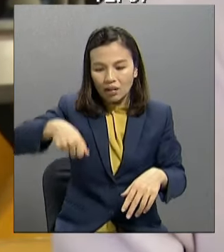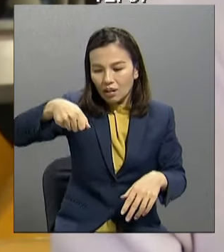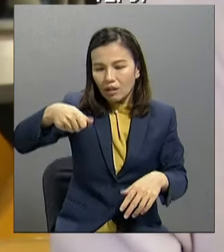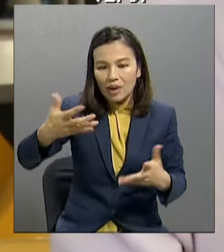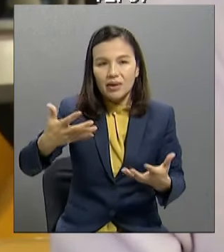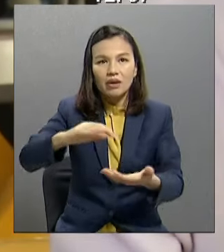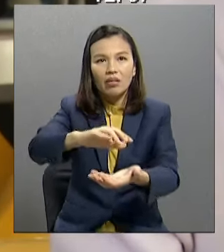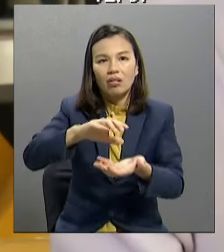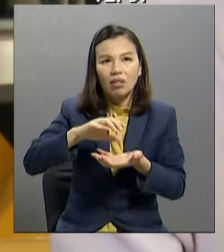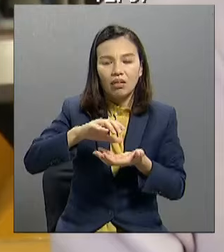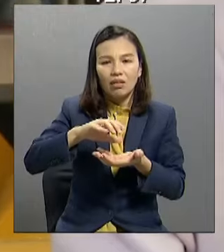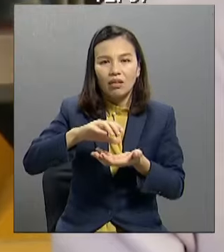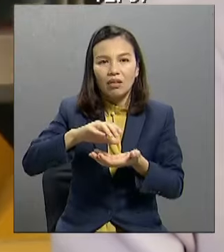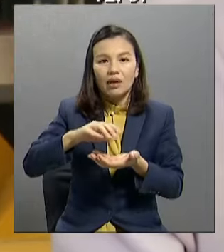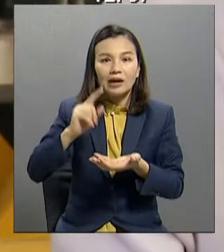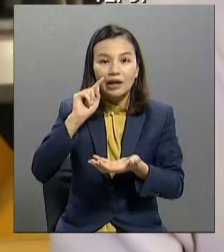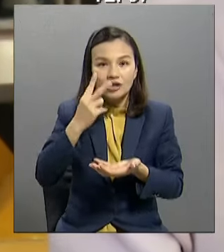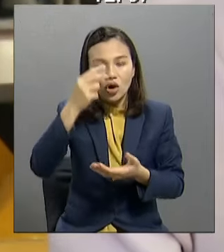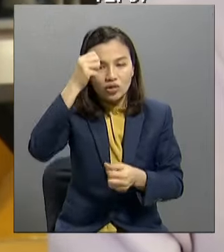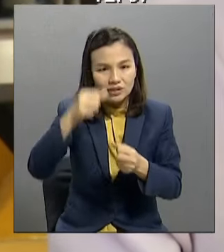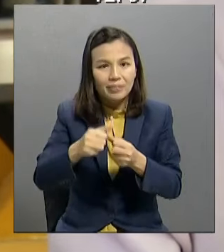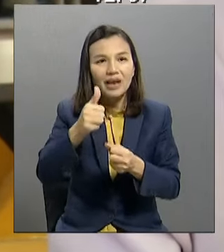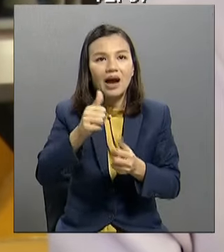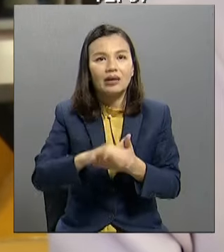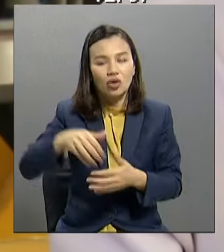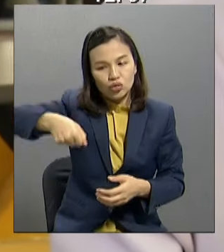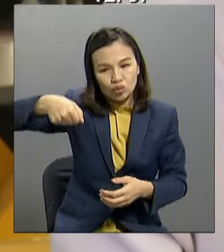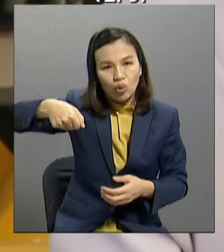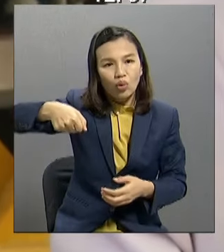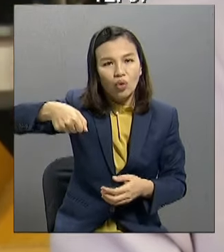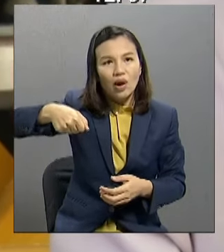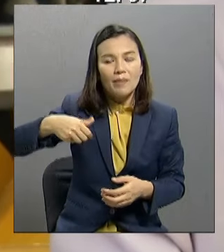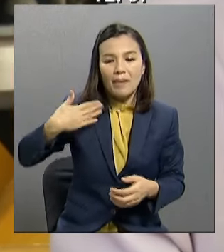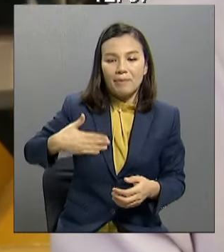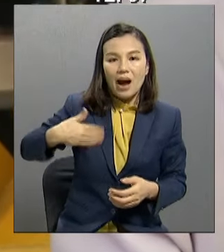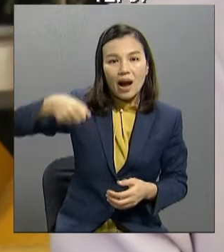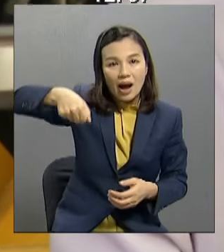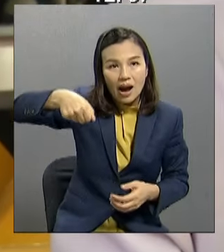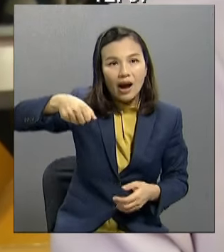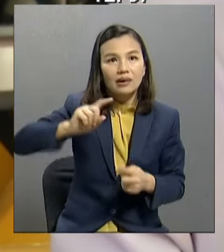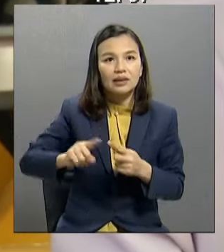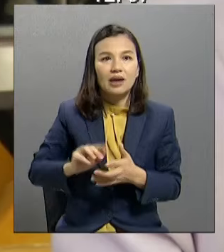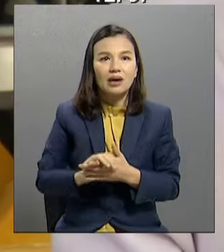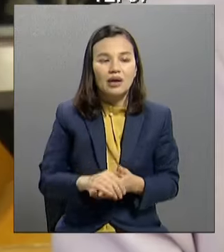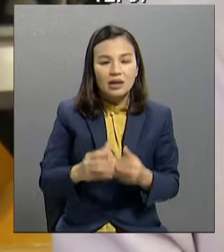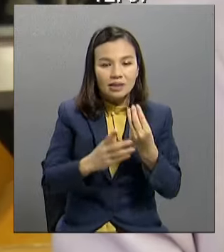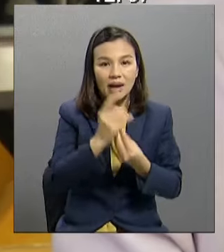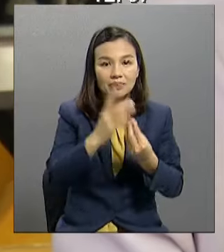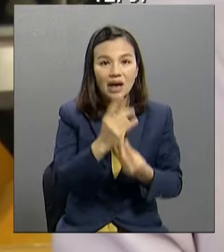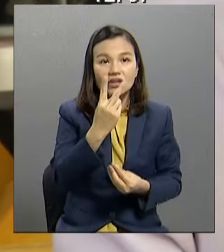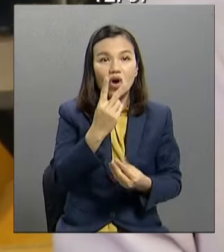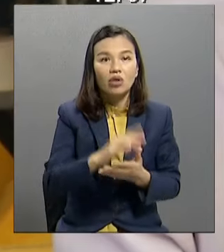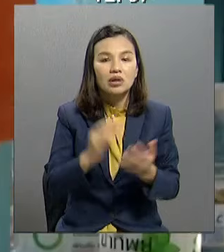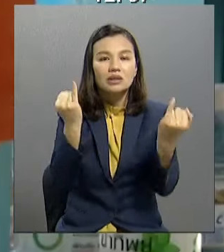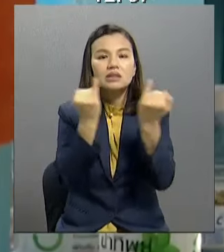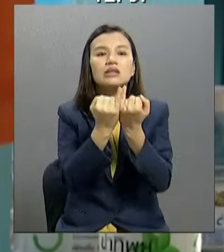กลับครั้งที่2แล้วก็โอเคเราจำได้ละเราต้องเอาถุงผ้าไปพอเป็นอย่างนี้เรื่อยๆค่ะคือประมาณผ่านไป2อาทิตย์ก็คือกลายเป็นพ